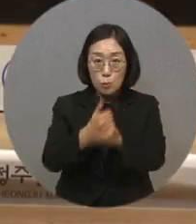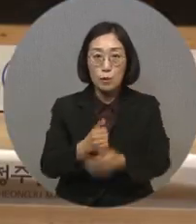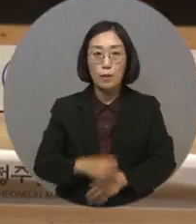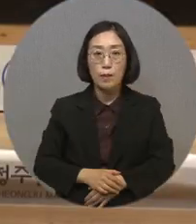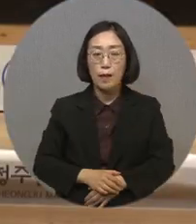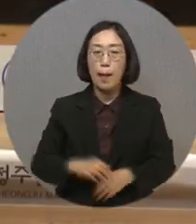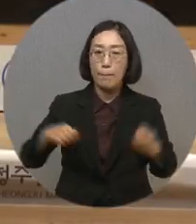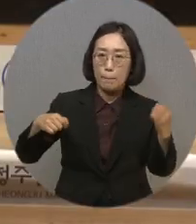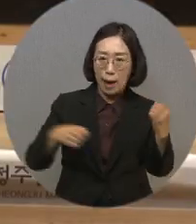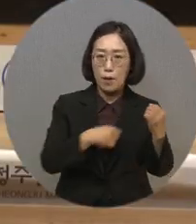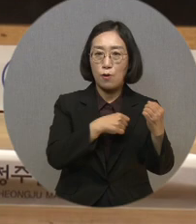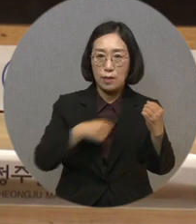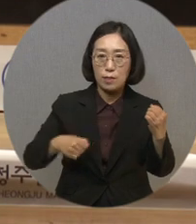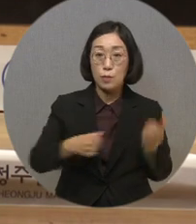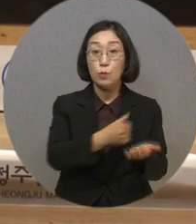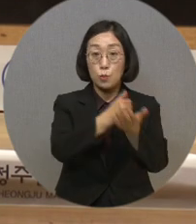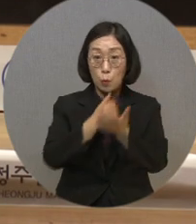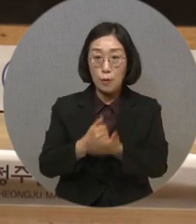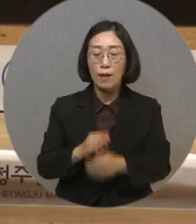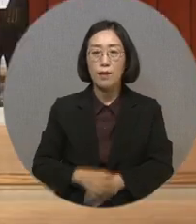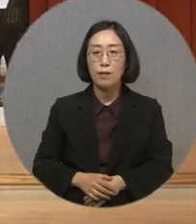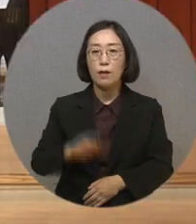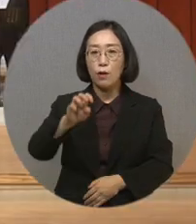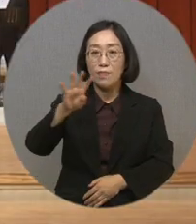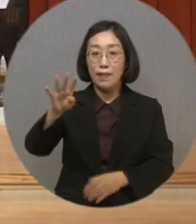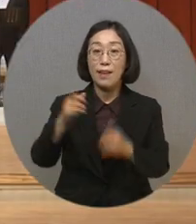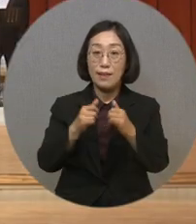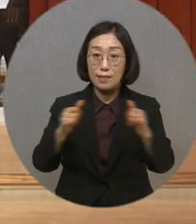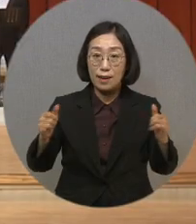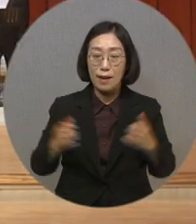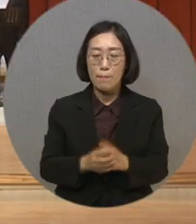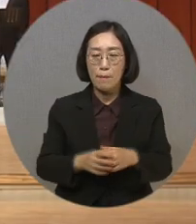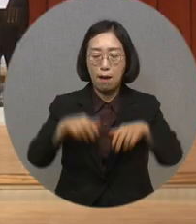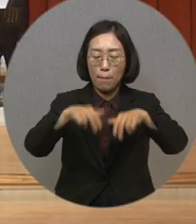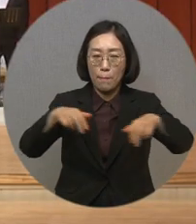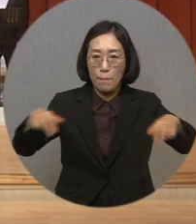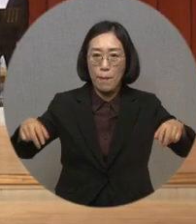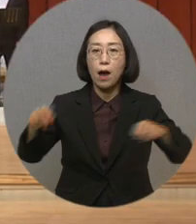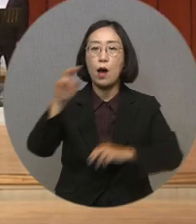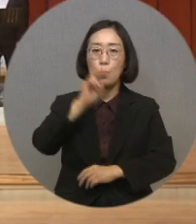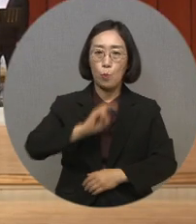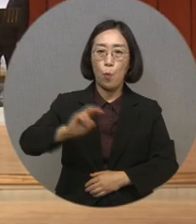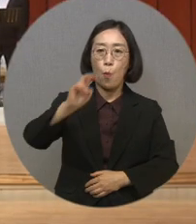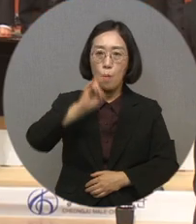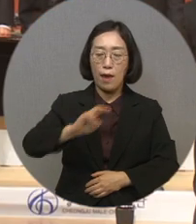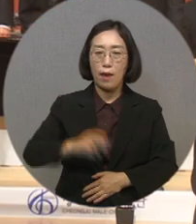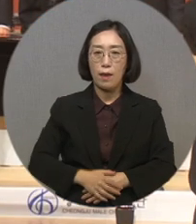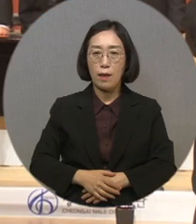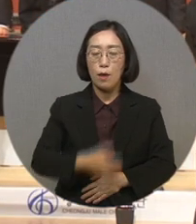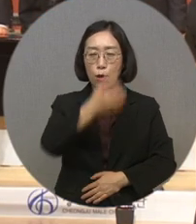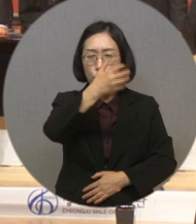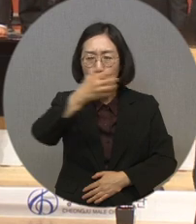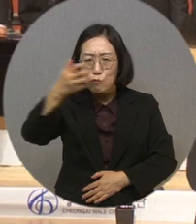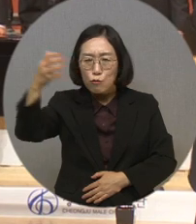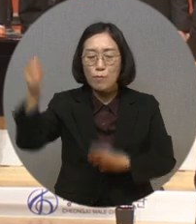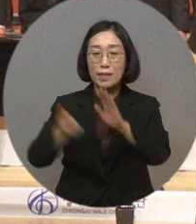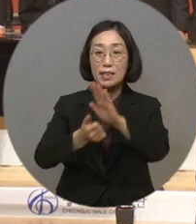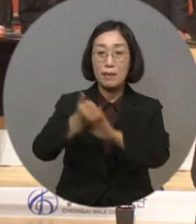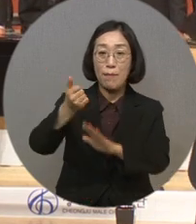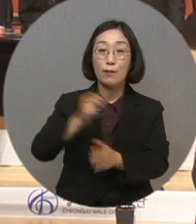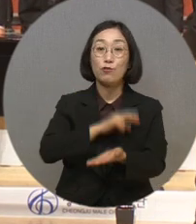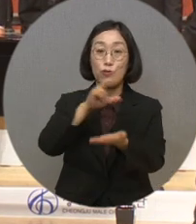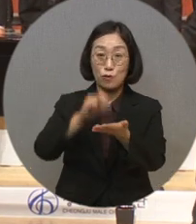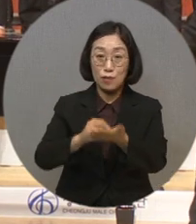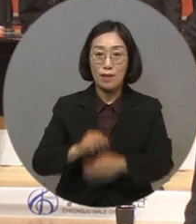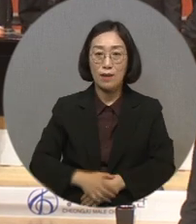이주영 바이올리니스트와 함께 34명의 단원이 무대에 올랐습니다. 꿈과 희망의 이야기를 주제로